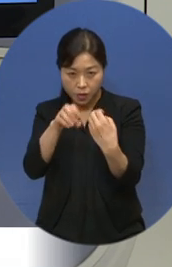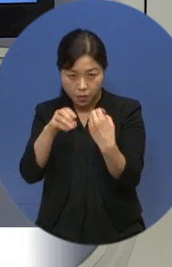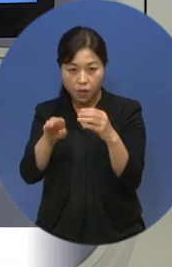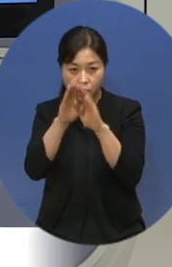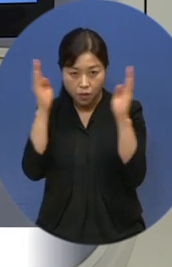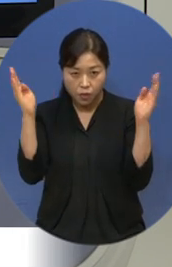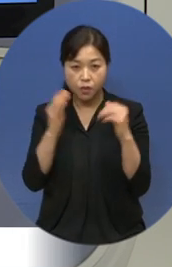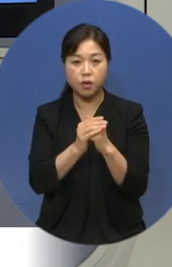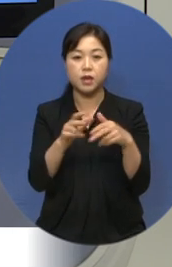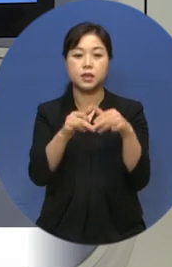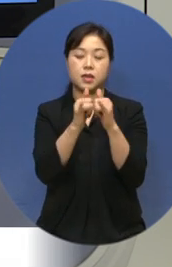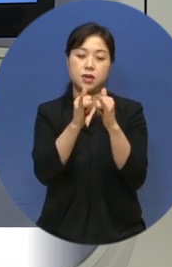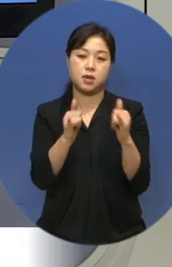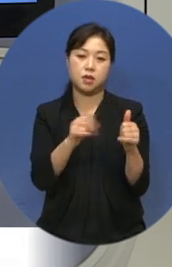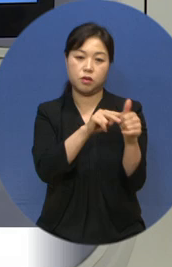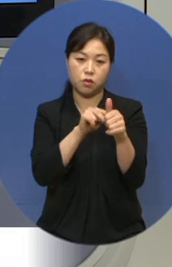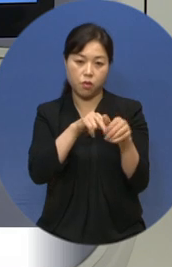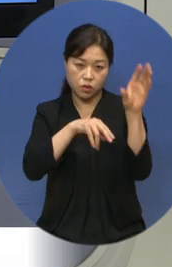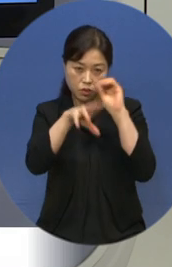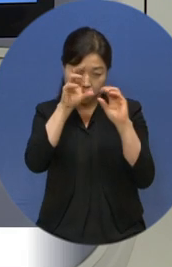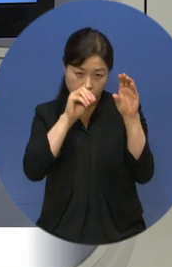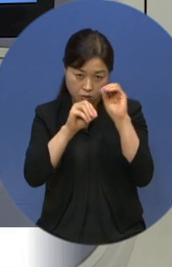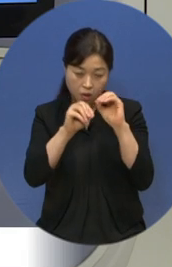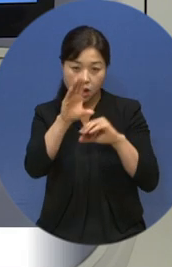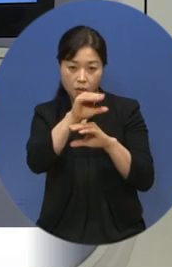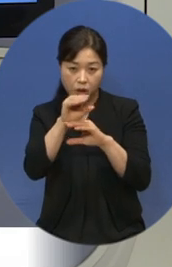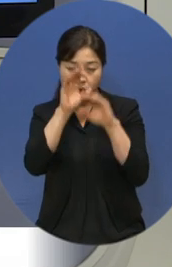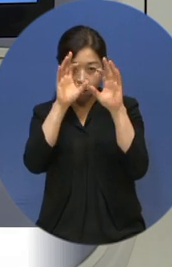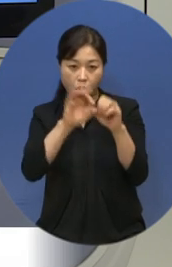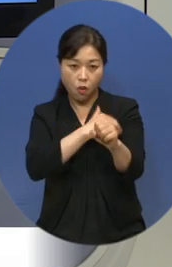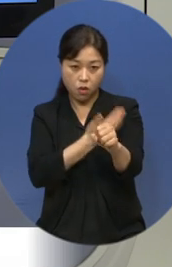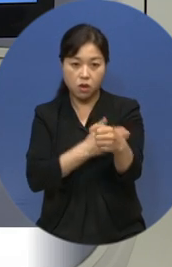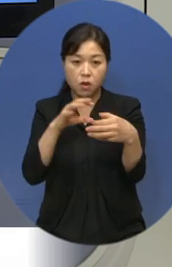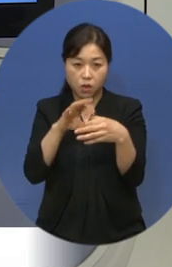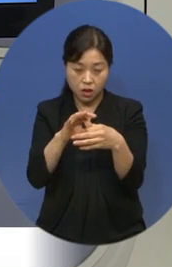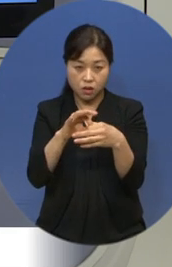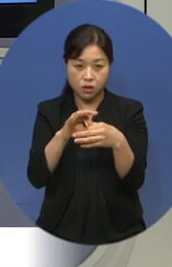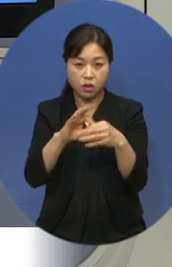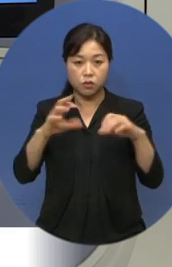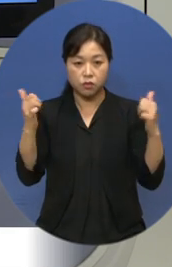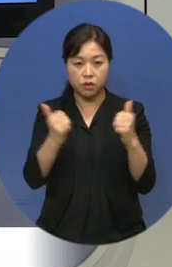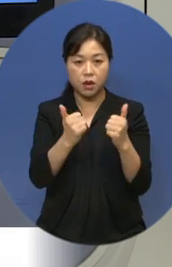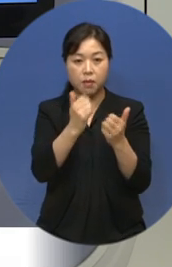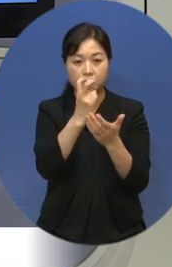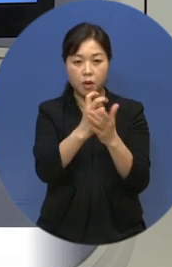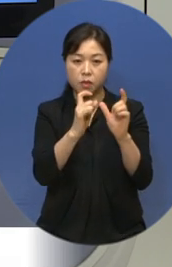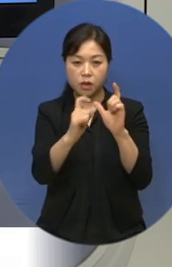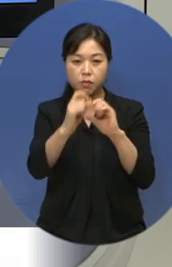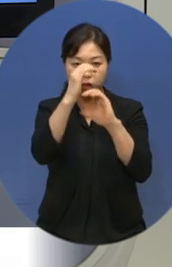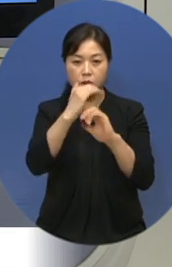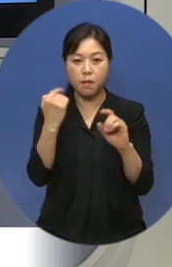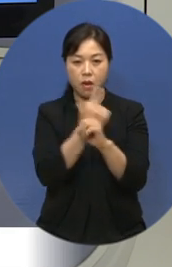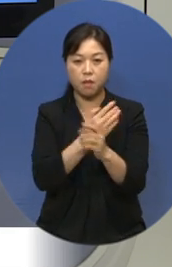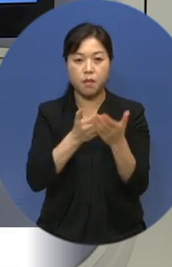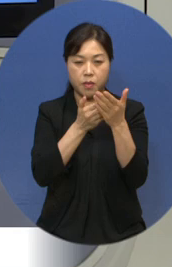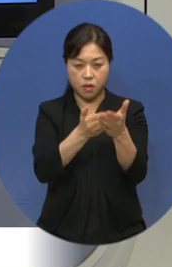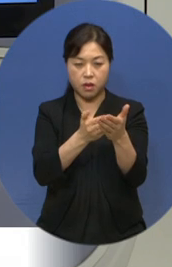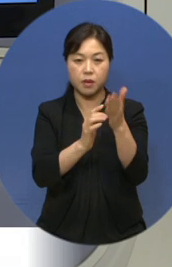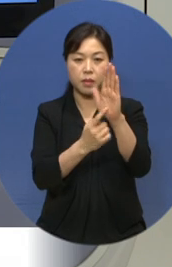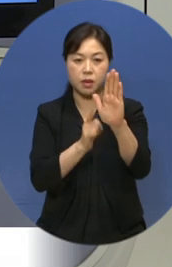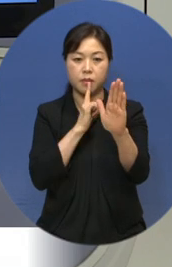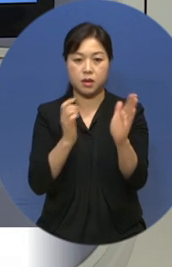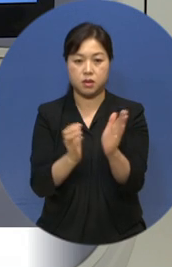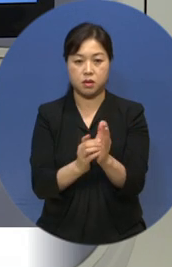접근과 방청권을 위한 국회법 일부개정법률안 을 발휘 한다고 밝혔습니다 이번 국회